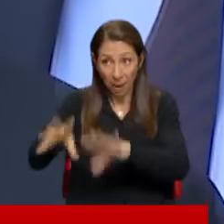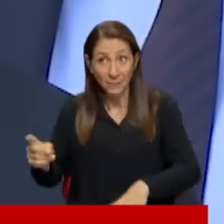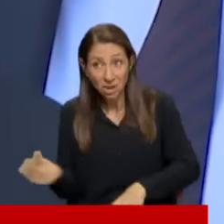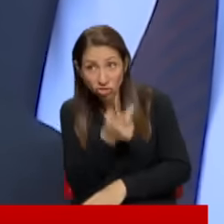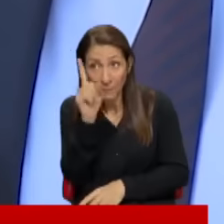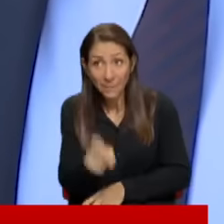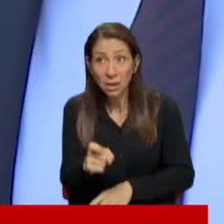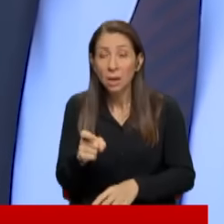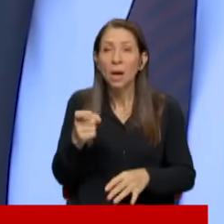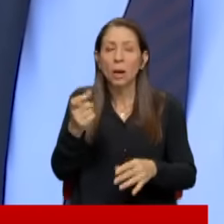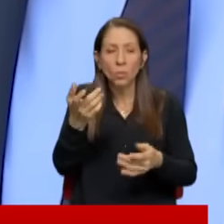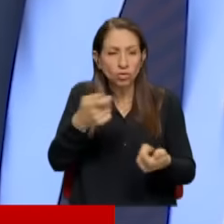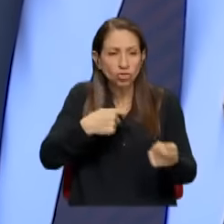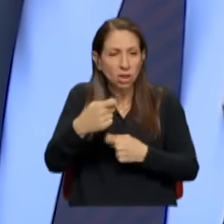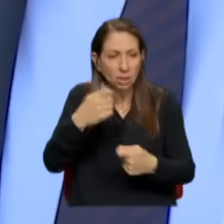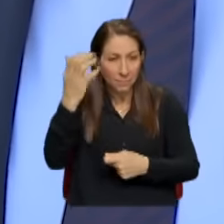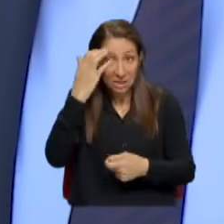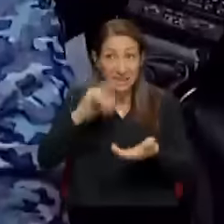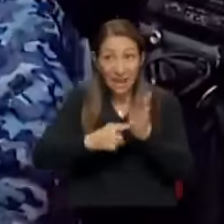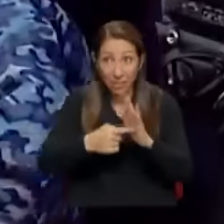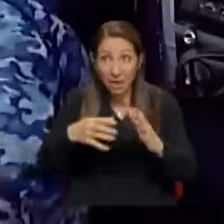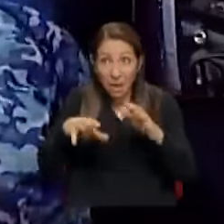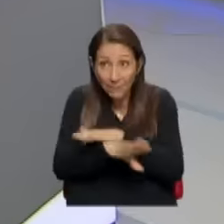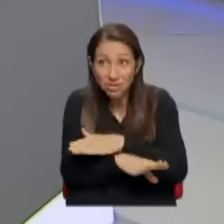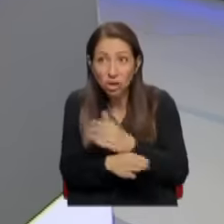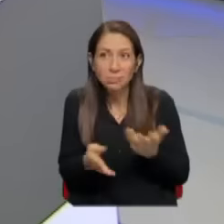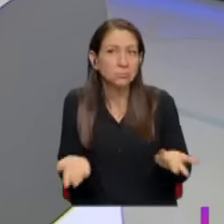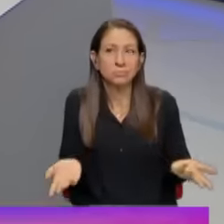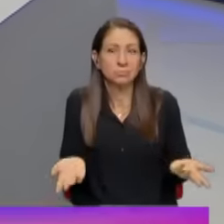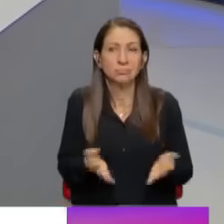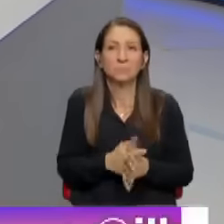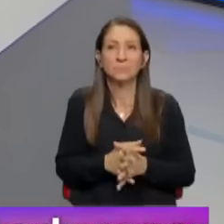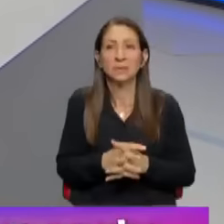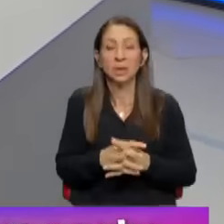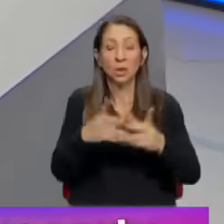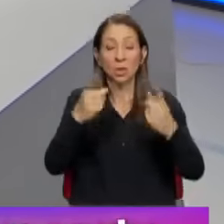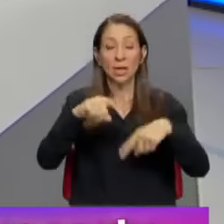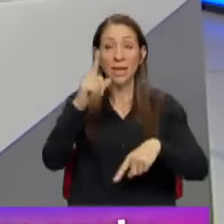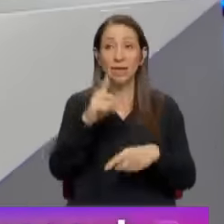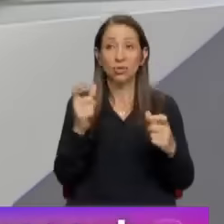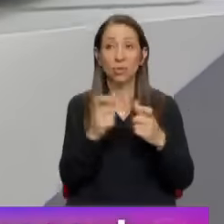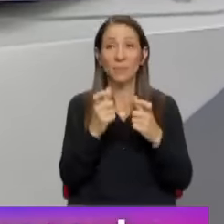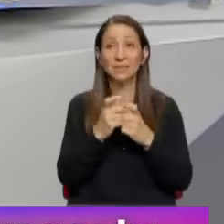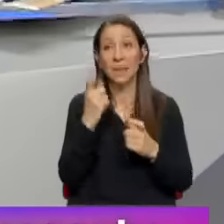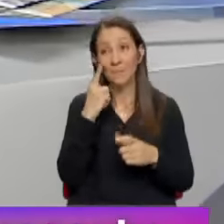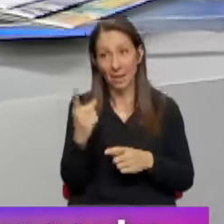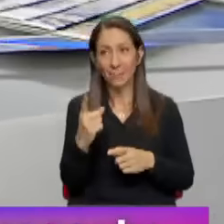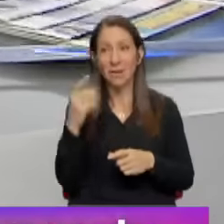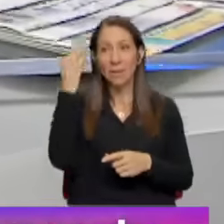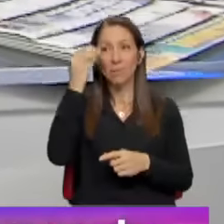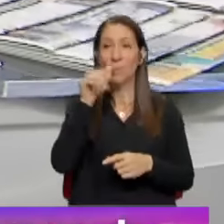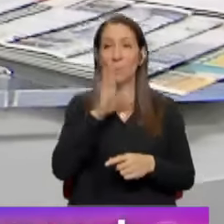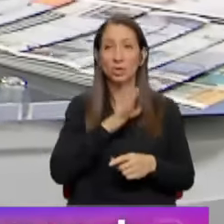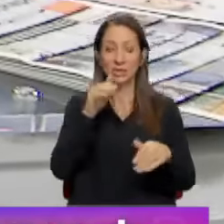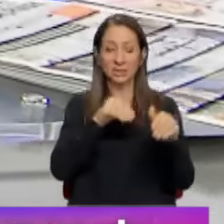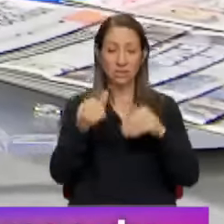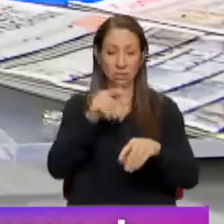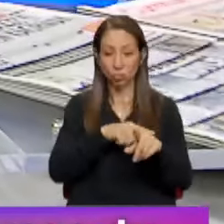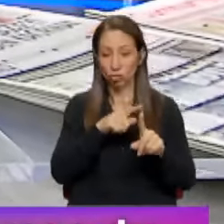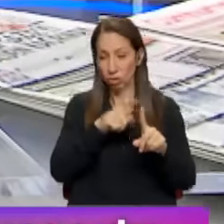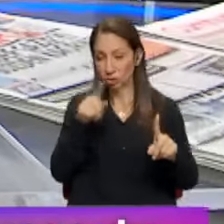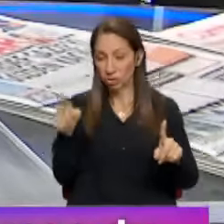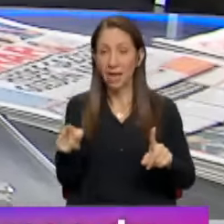kaçacak? Başında olmadığı şirketin delilini mi karartacak? Kabinenin ilk toplantısını da bakalım. Ekrem İmamoğlu seçim